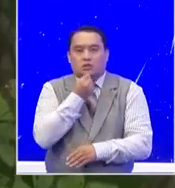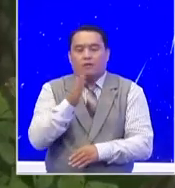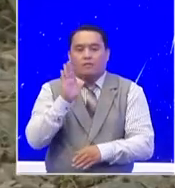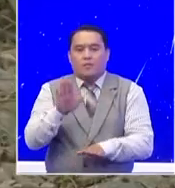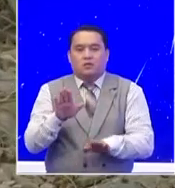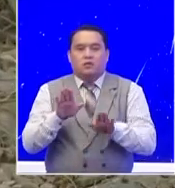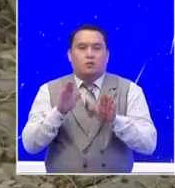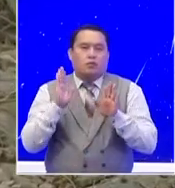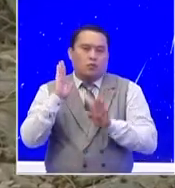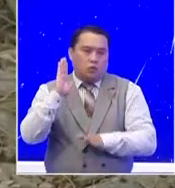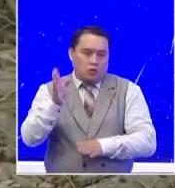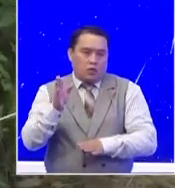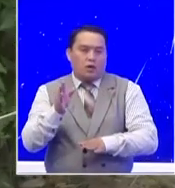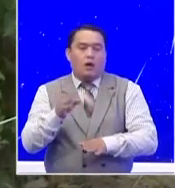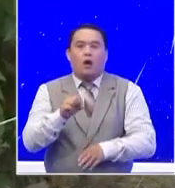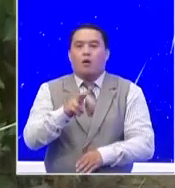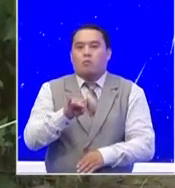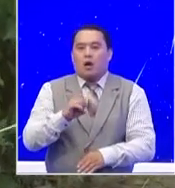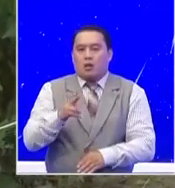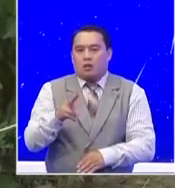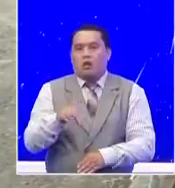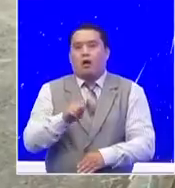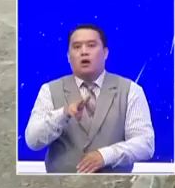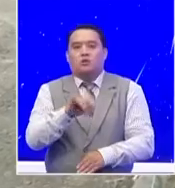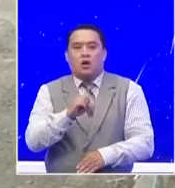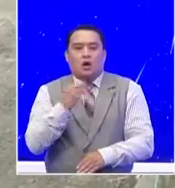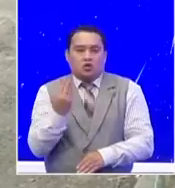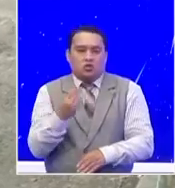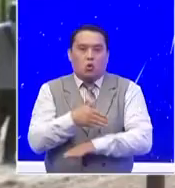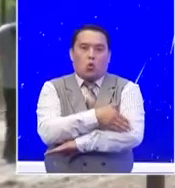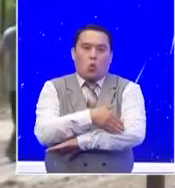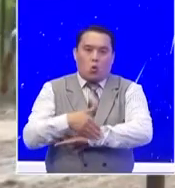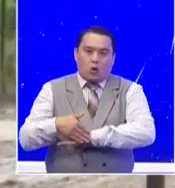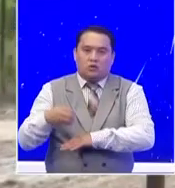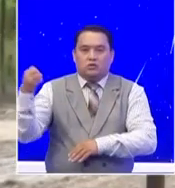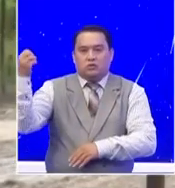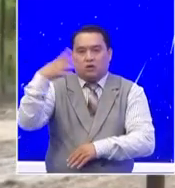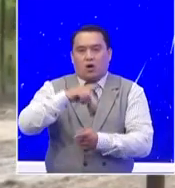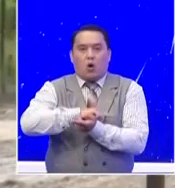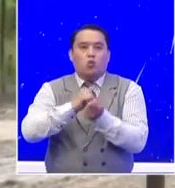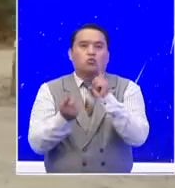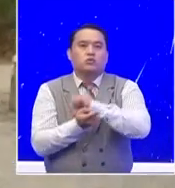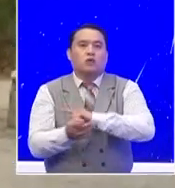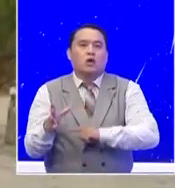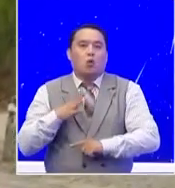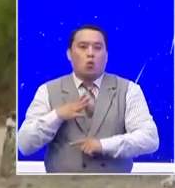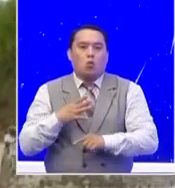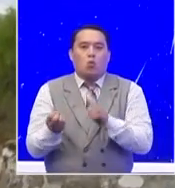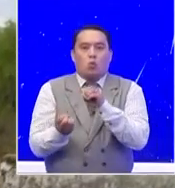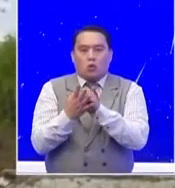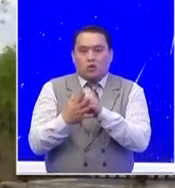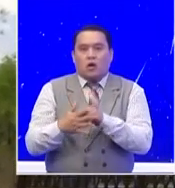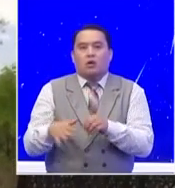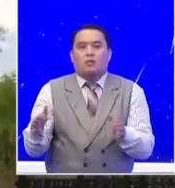Сонымен қатар аудан орталығында Қапал және Қызылағаш аудандарының көше жарықтары ауыстырылды. 14